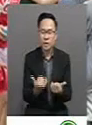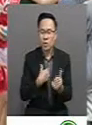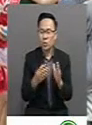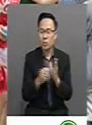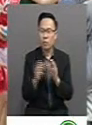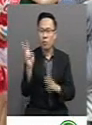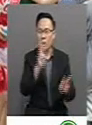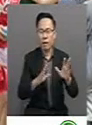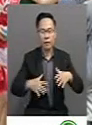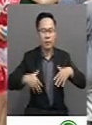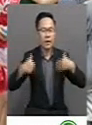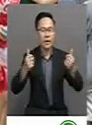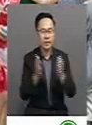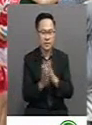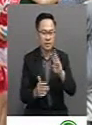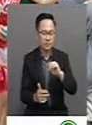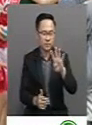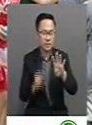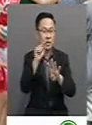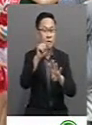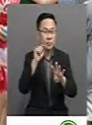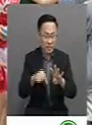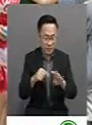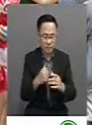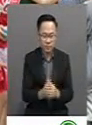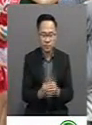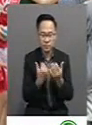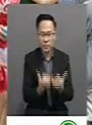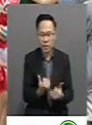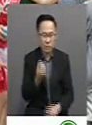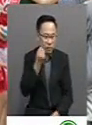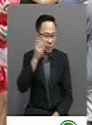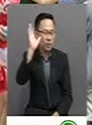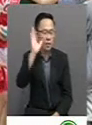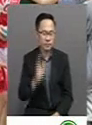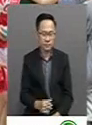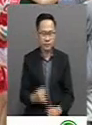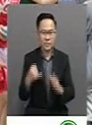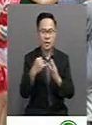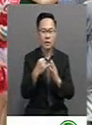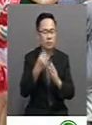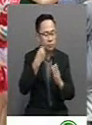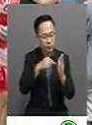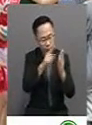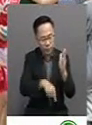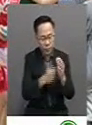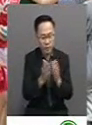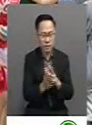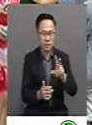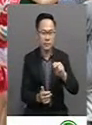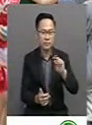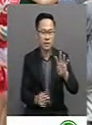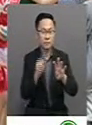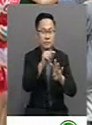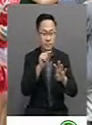ดังนั้นอยู่กรุงเทพเลยค่ะ 44% นะคะแต่ก็มีบางส่วนค่ะกลับบ้านด้วยเหมือนกันนะคะอยู่ที่ 34% บ